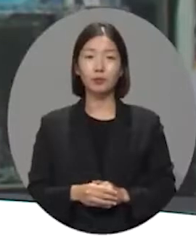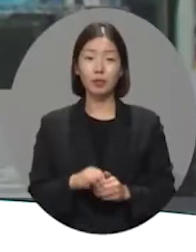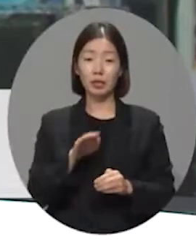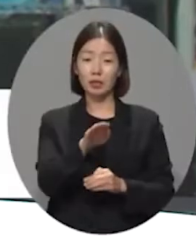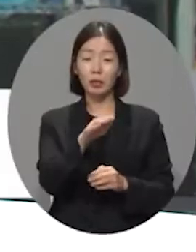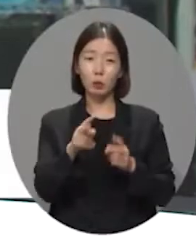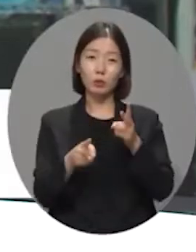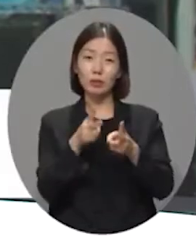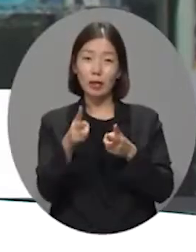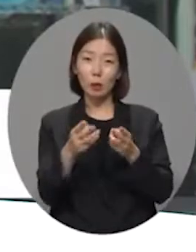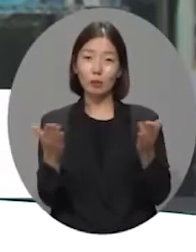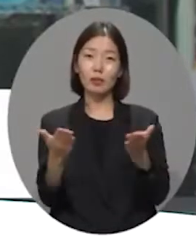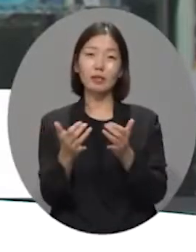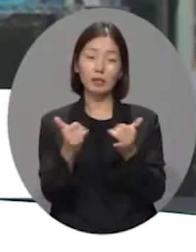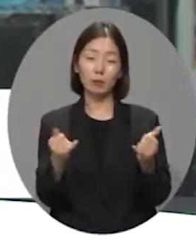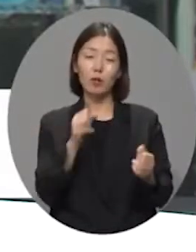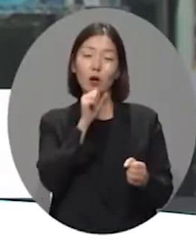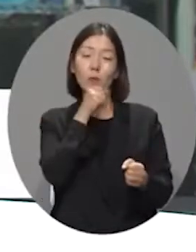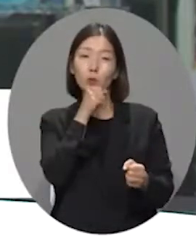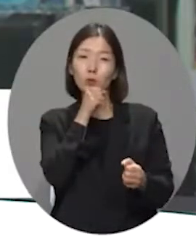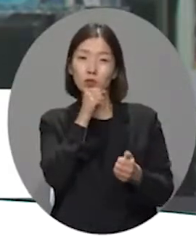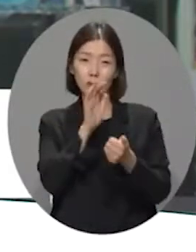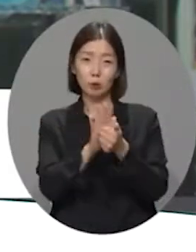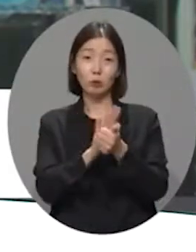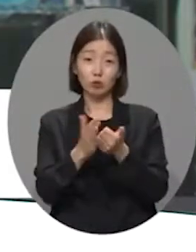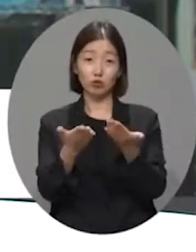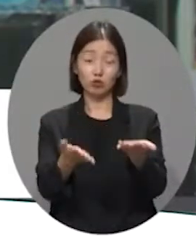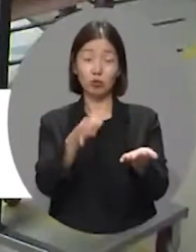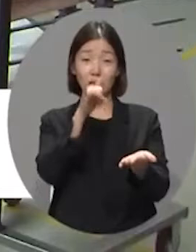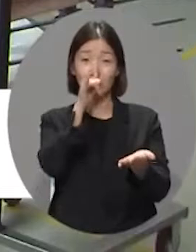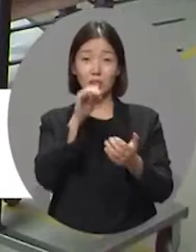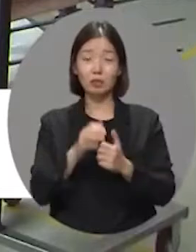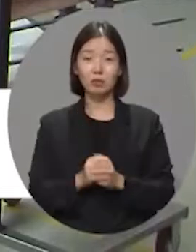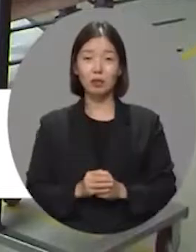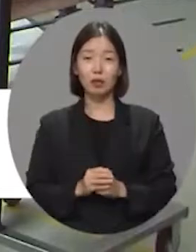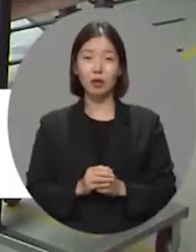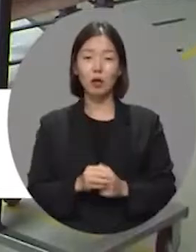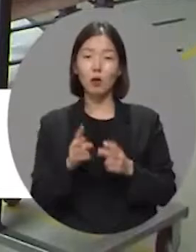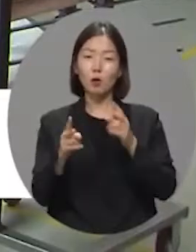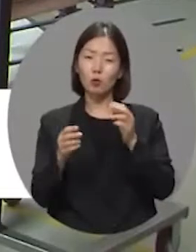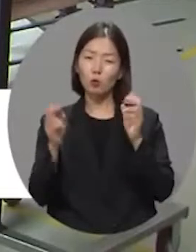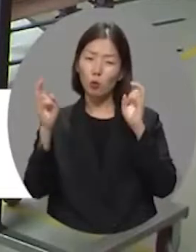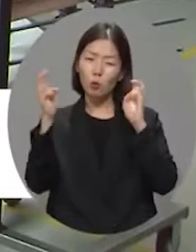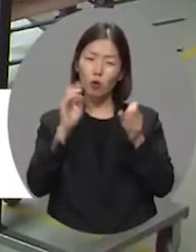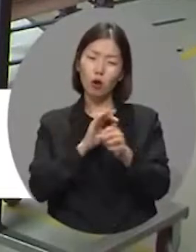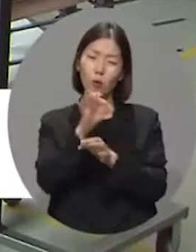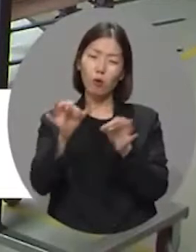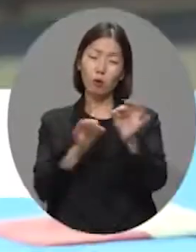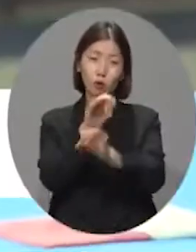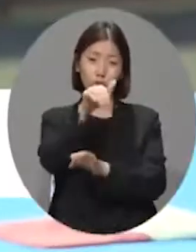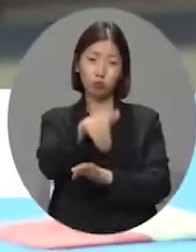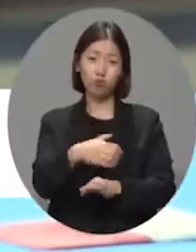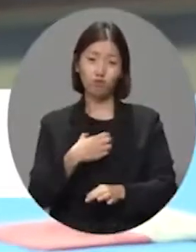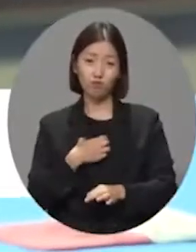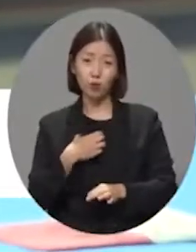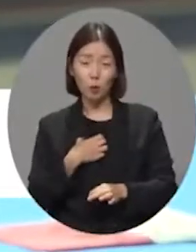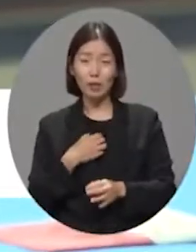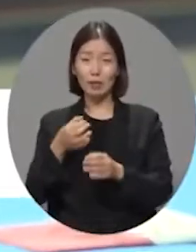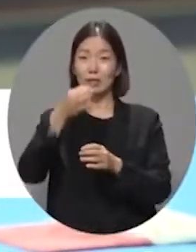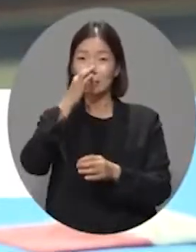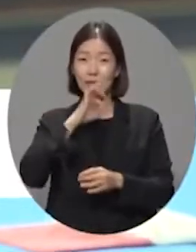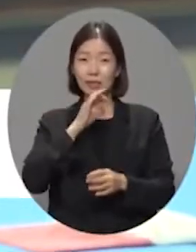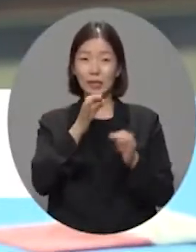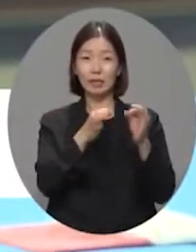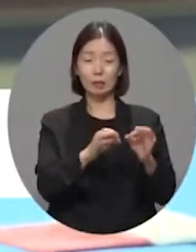자동차산업 노동자에게 복지포인트 지원이 이루어 집니다 설록 또는 업계 침체로 위기를 겪고 있는 입상과 김제